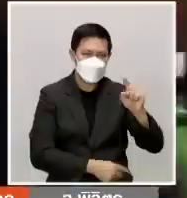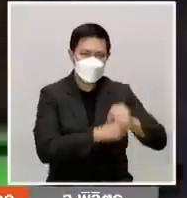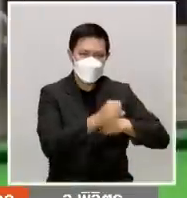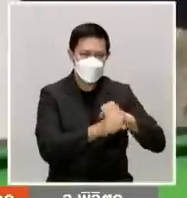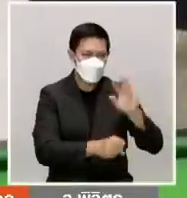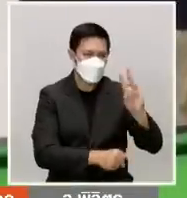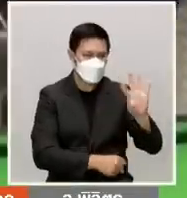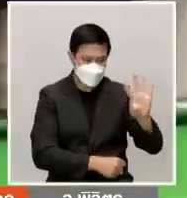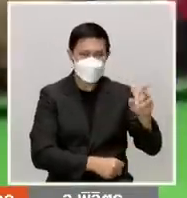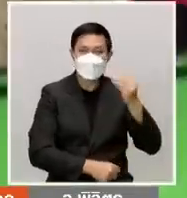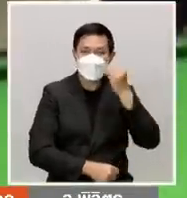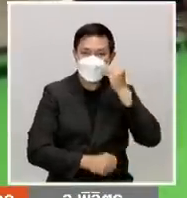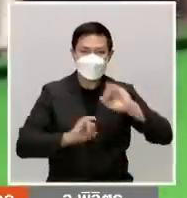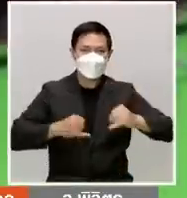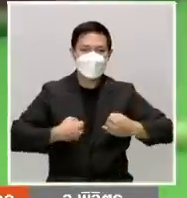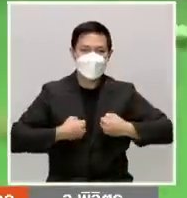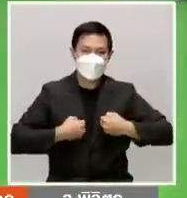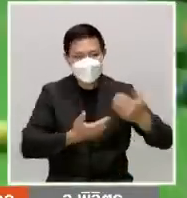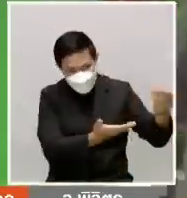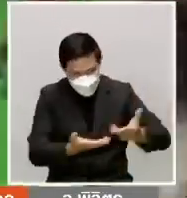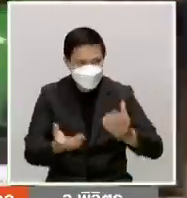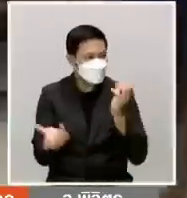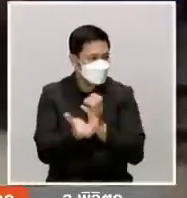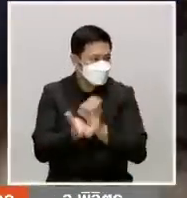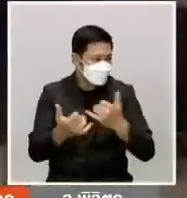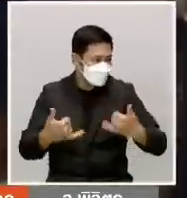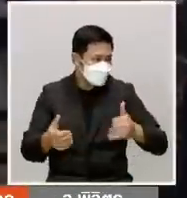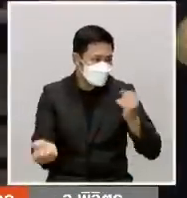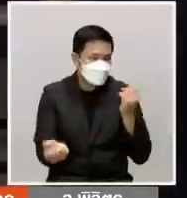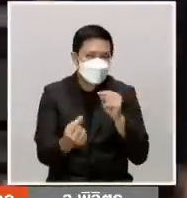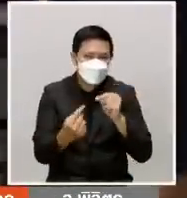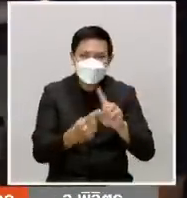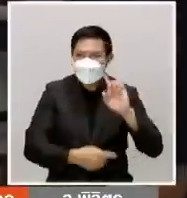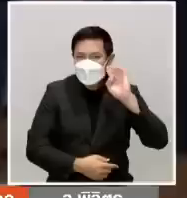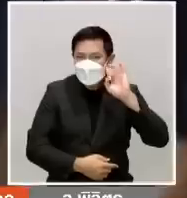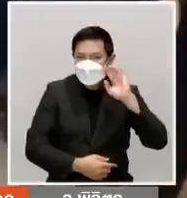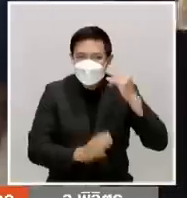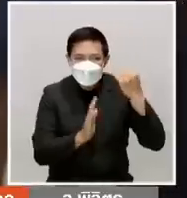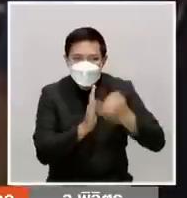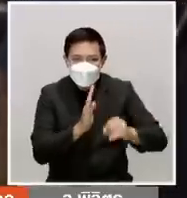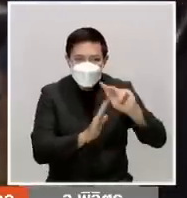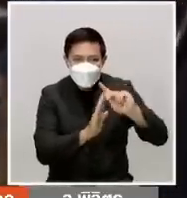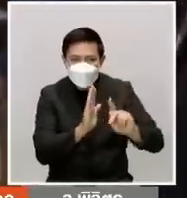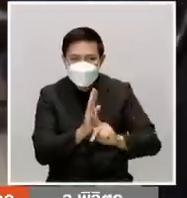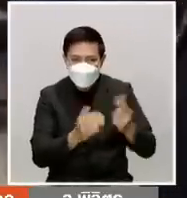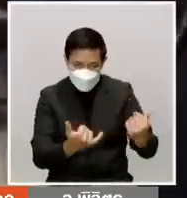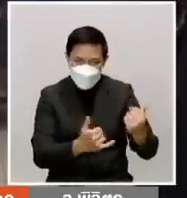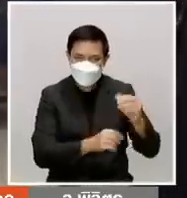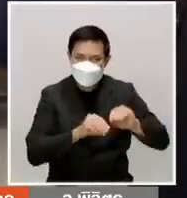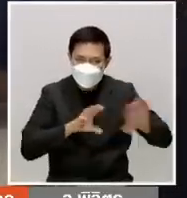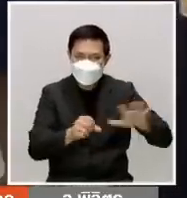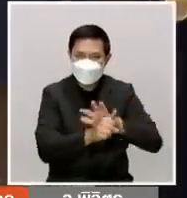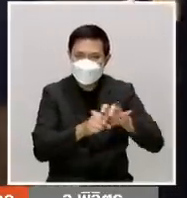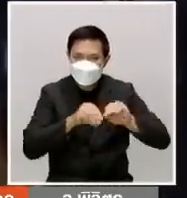จ้าของบ้านที่จัดให้มีการเล่นการพนันมุ่งเอาทรัพย์สินโดยไม่สนใจหรือคำนึงสถานการณ์โควิด-19 ที่กำลังแพร่ระบ